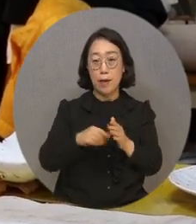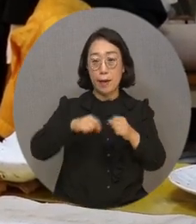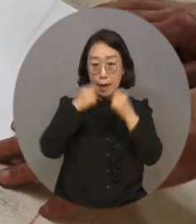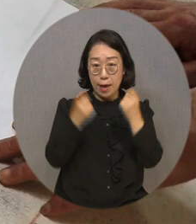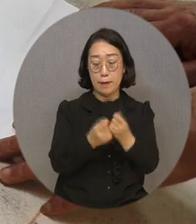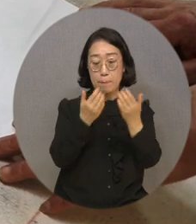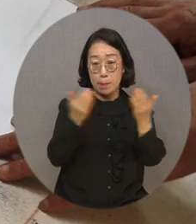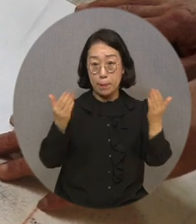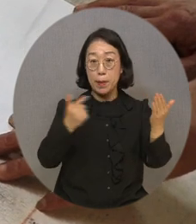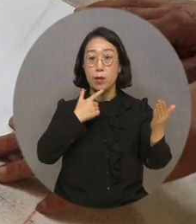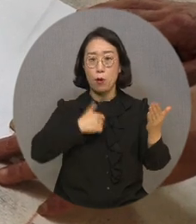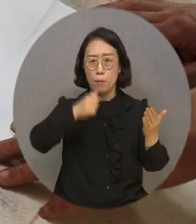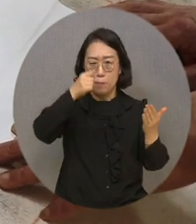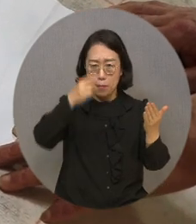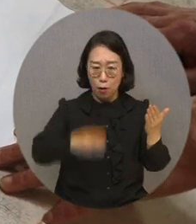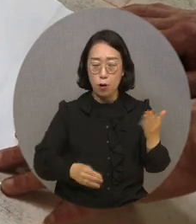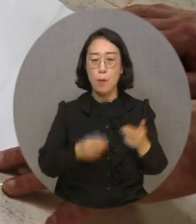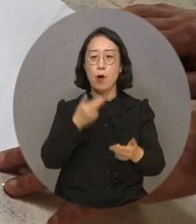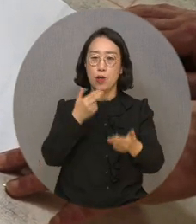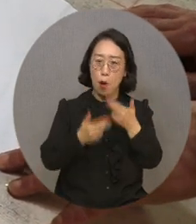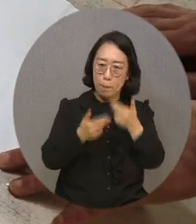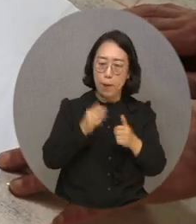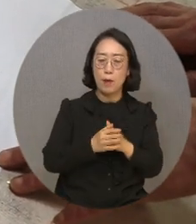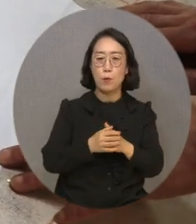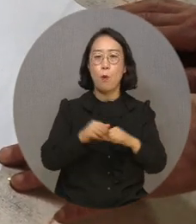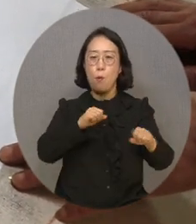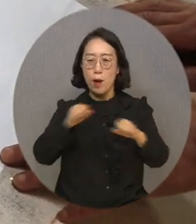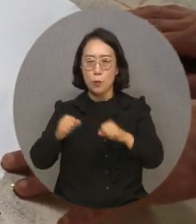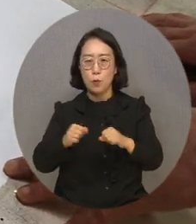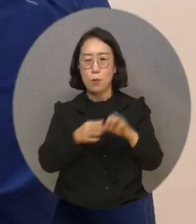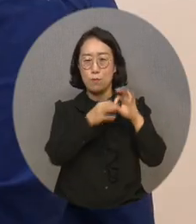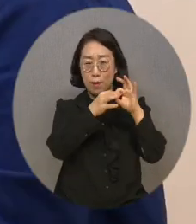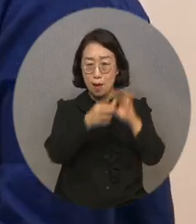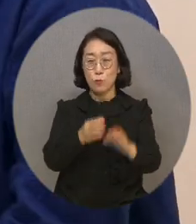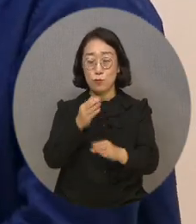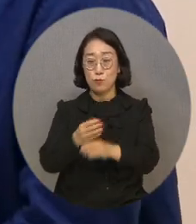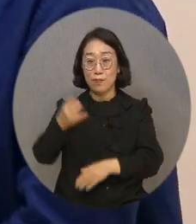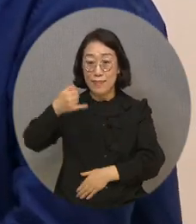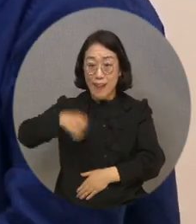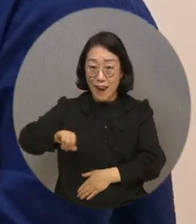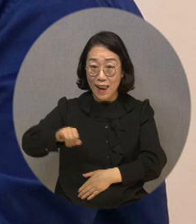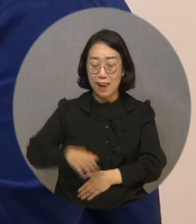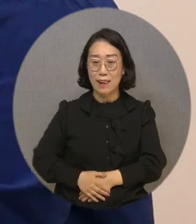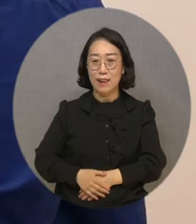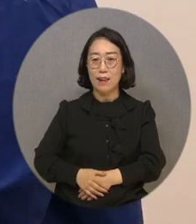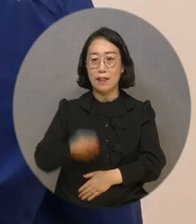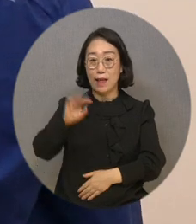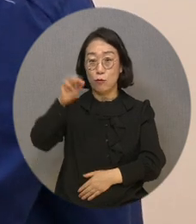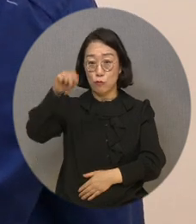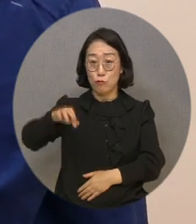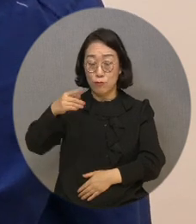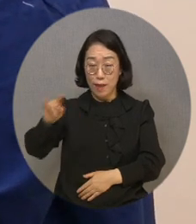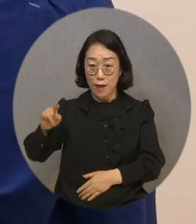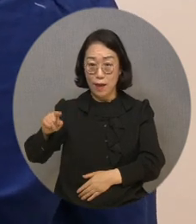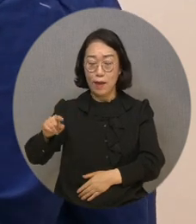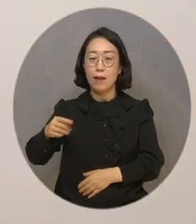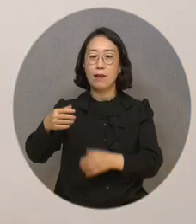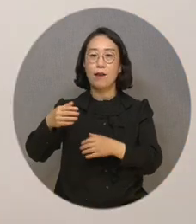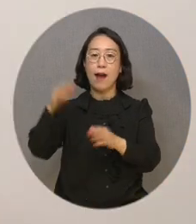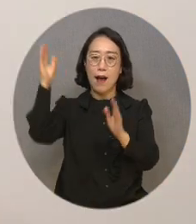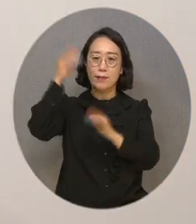출품, 한국미술협회 고문 및 자문위원으로 역임했고 오수연 작가는 단국대학교 서양학과에